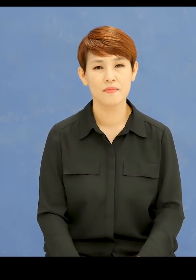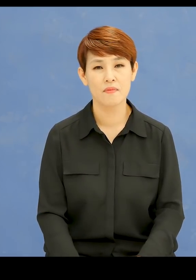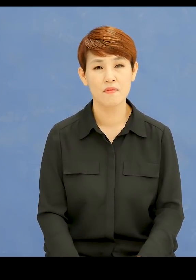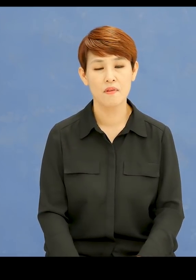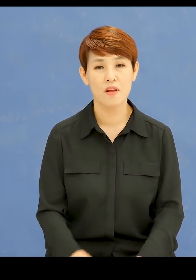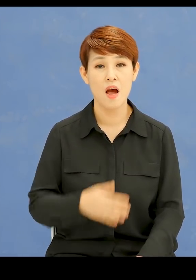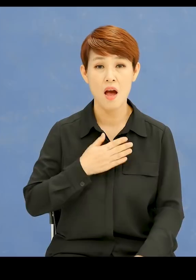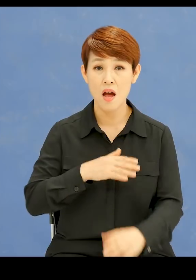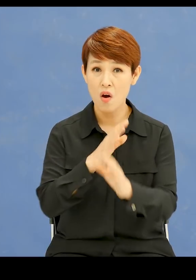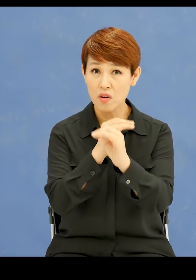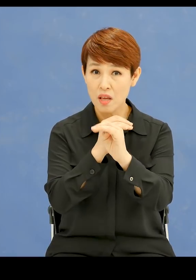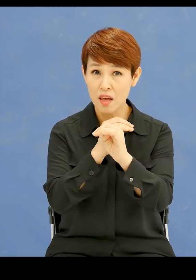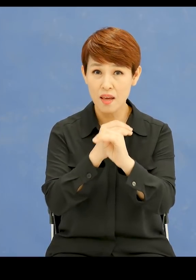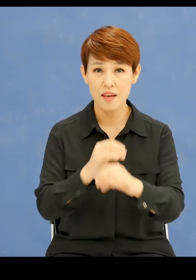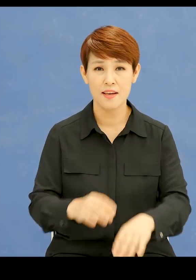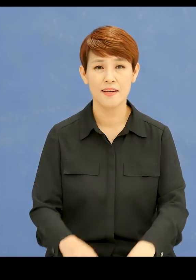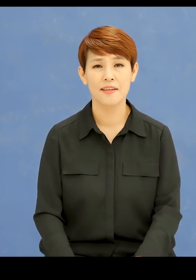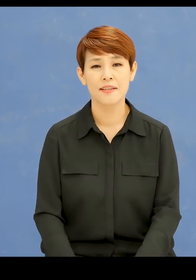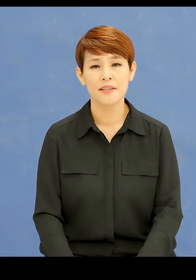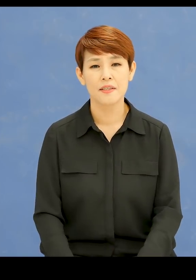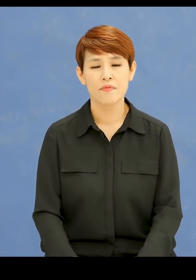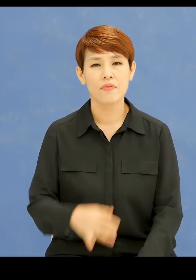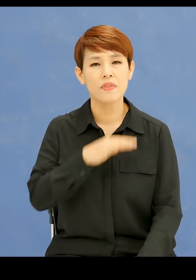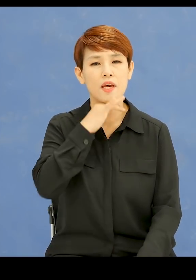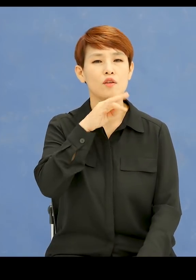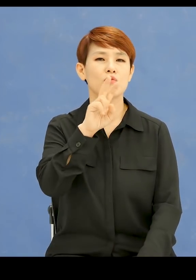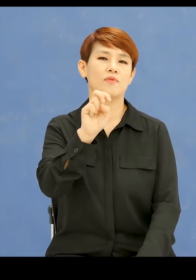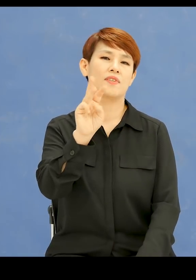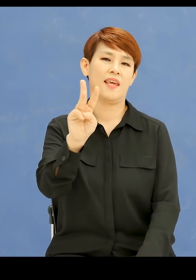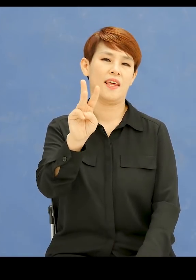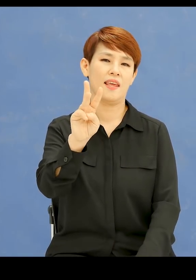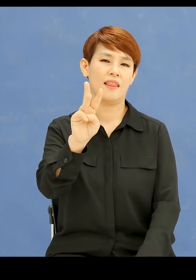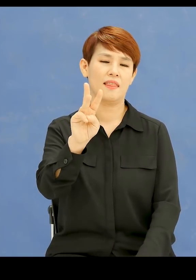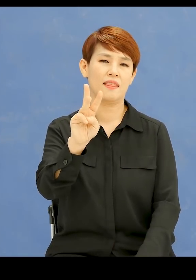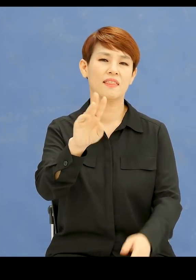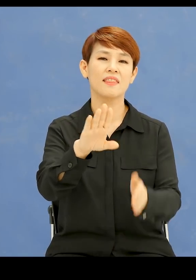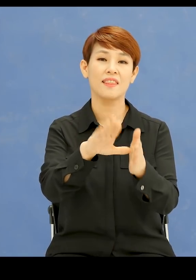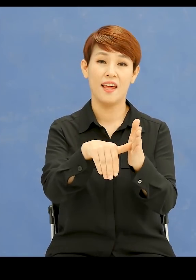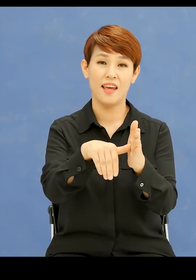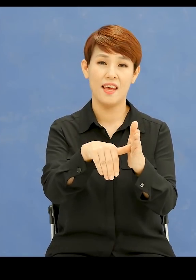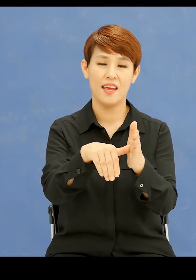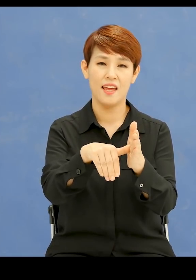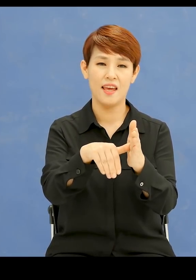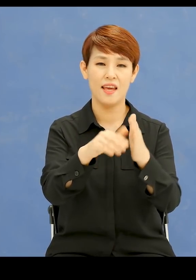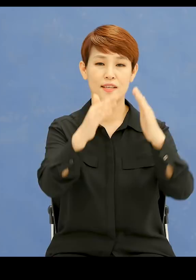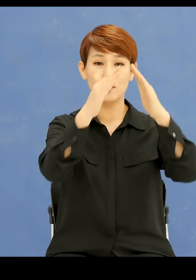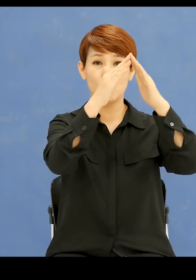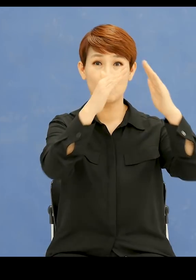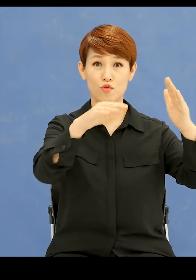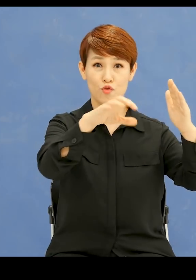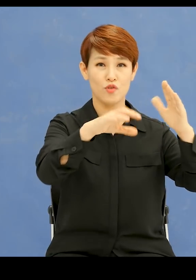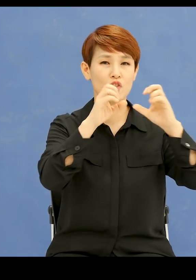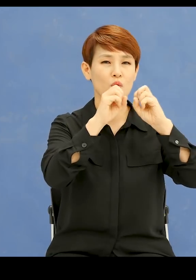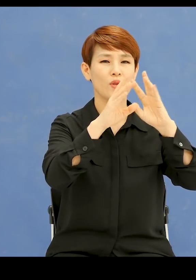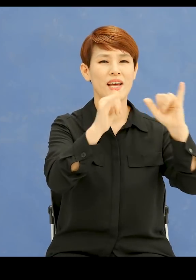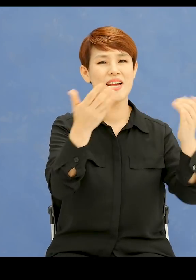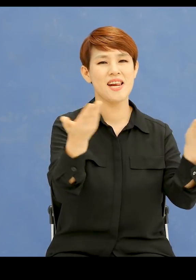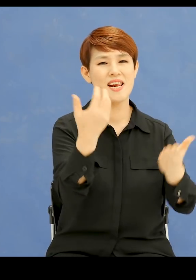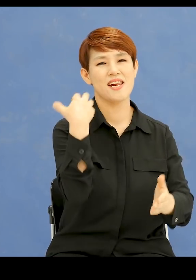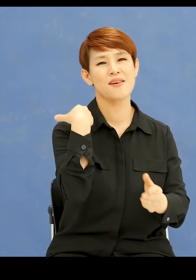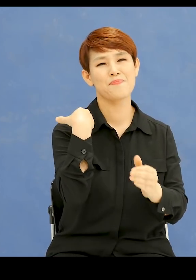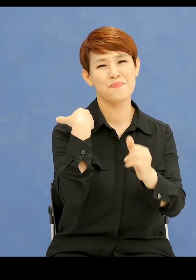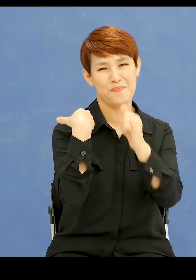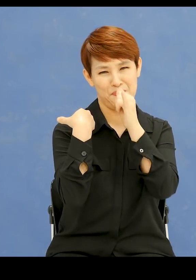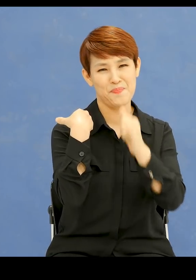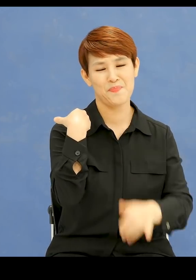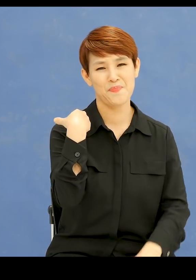있었어요. 제가 이제 23살 때 93년도 전주에 그 전도사 사역을 잠깐